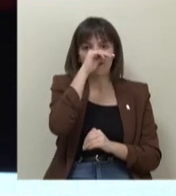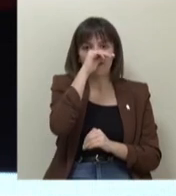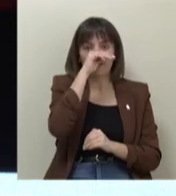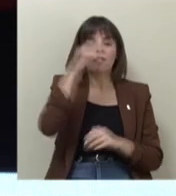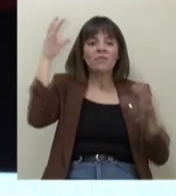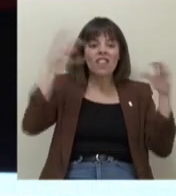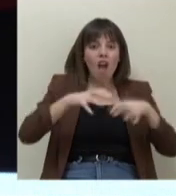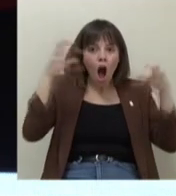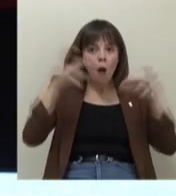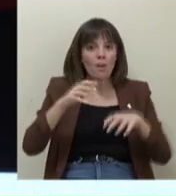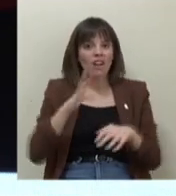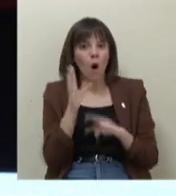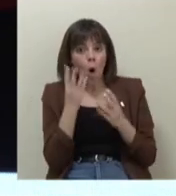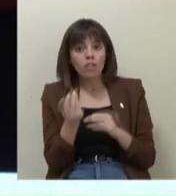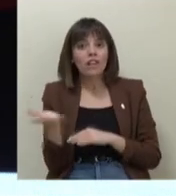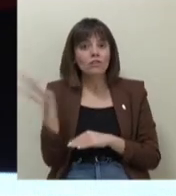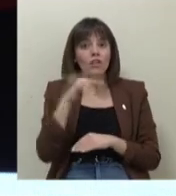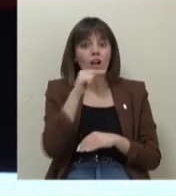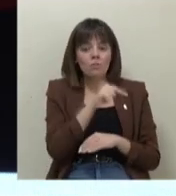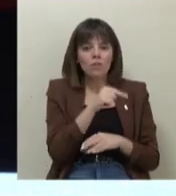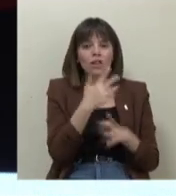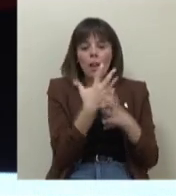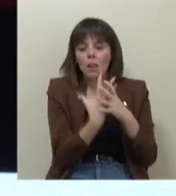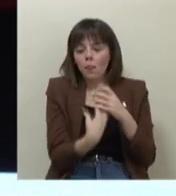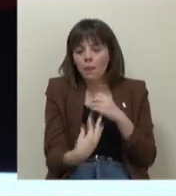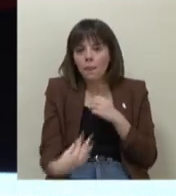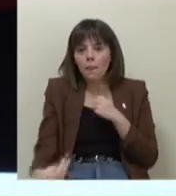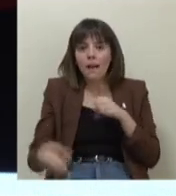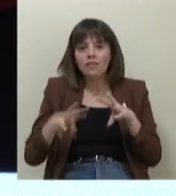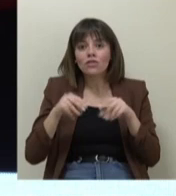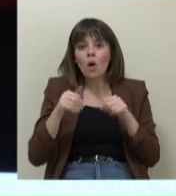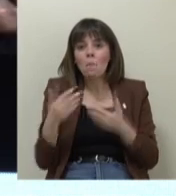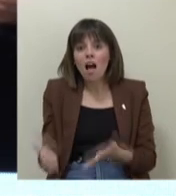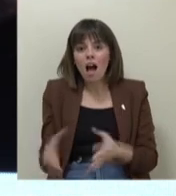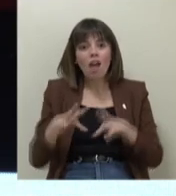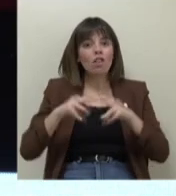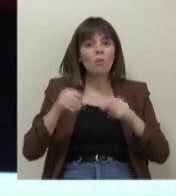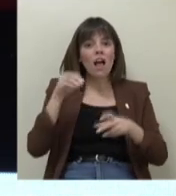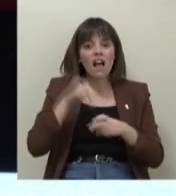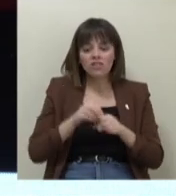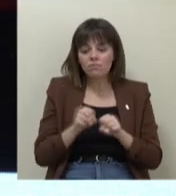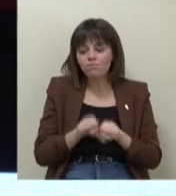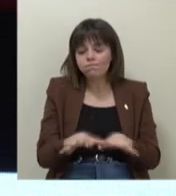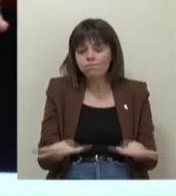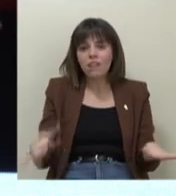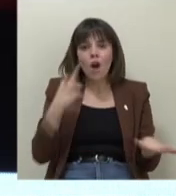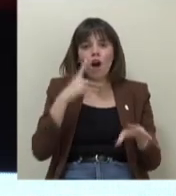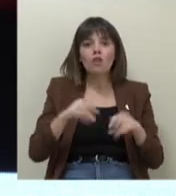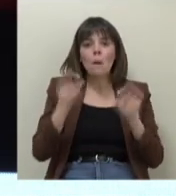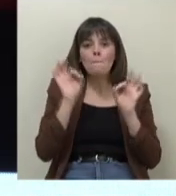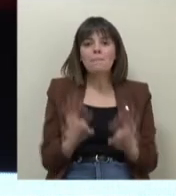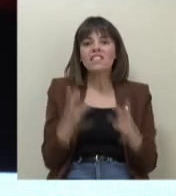De yağmur yağınca bunlar aşağılara doğru taşınıyor toprağa. Toprak da dağılıyor, toprağı